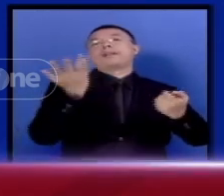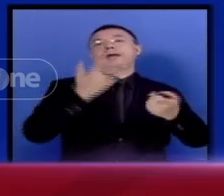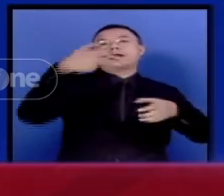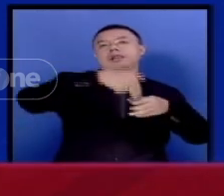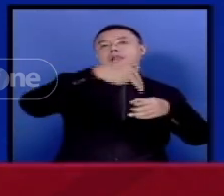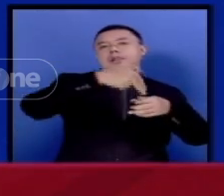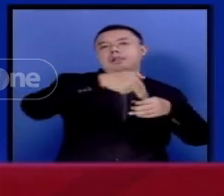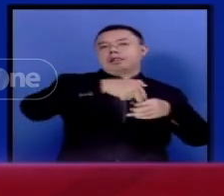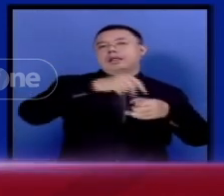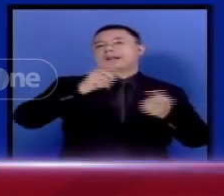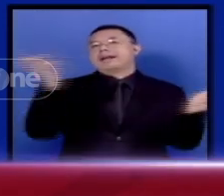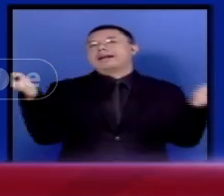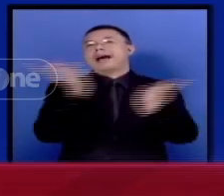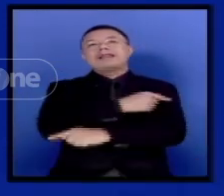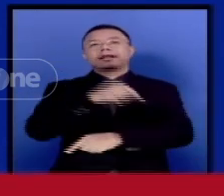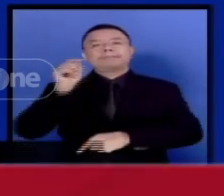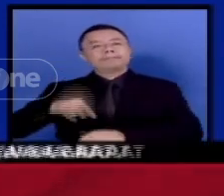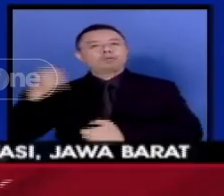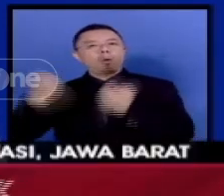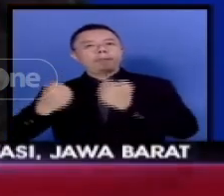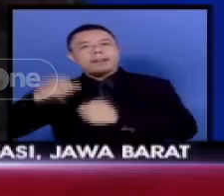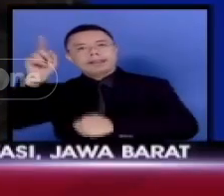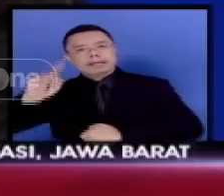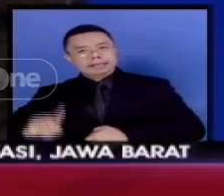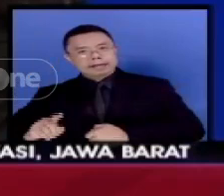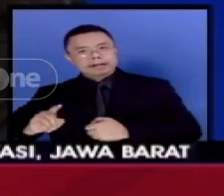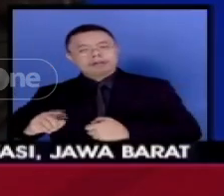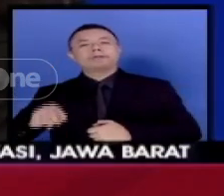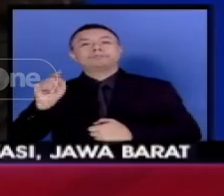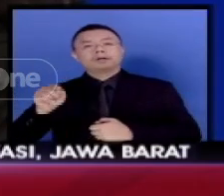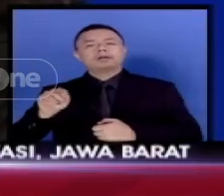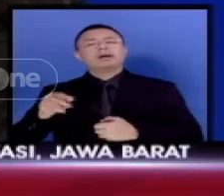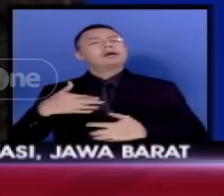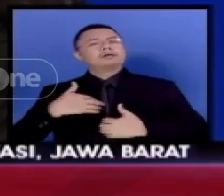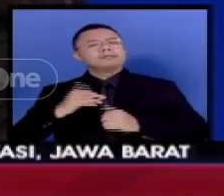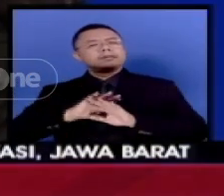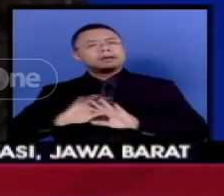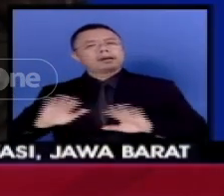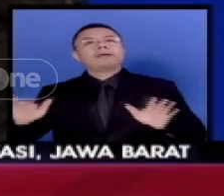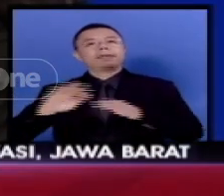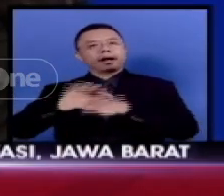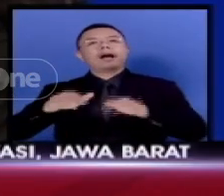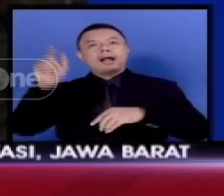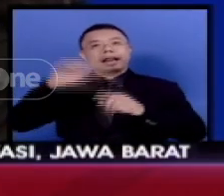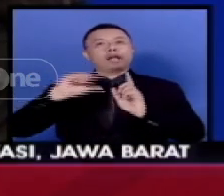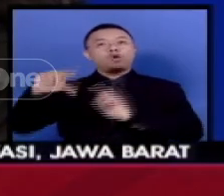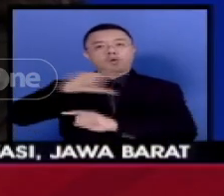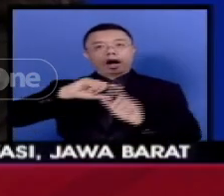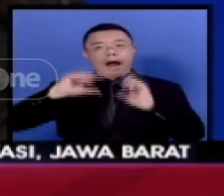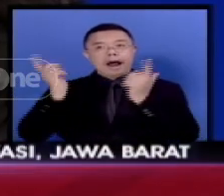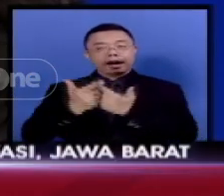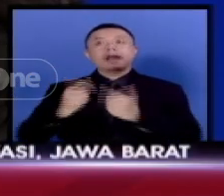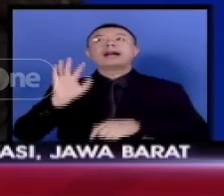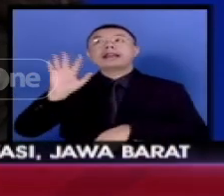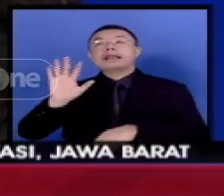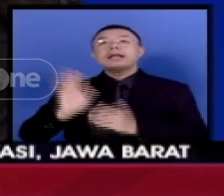bahan bakar fosil ke mobil listrik yang ramah lingkungan ke depan kendaraan listrik